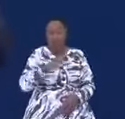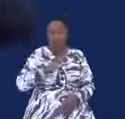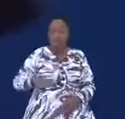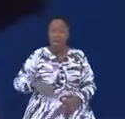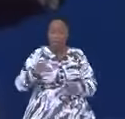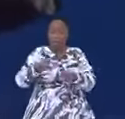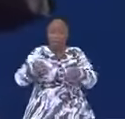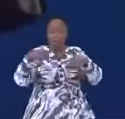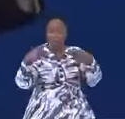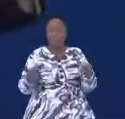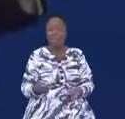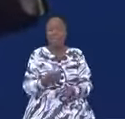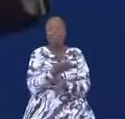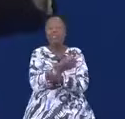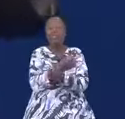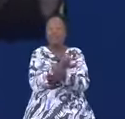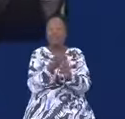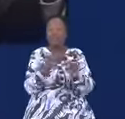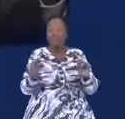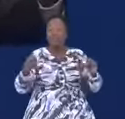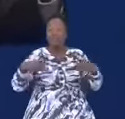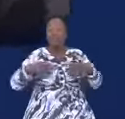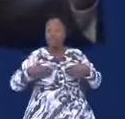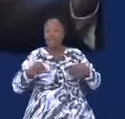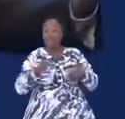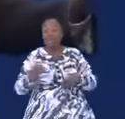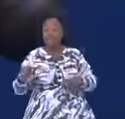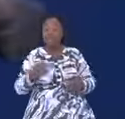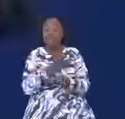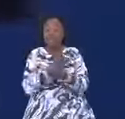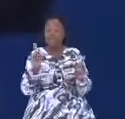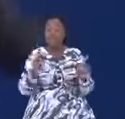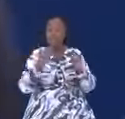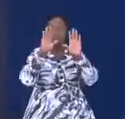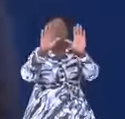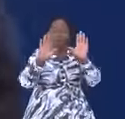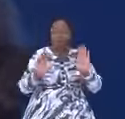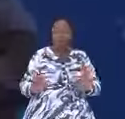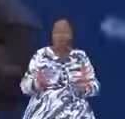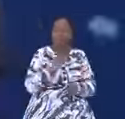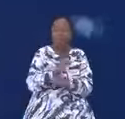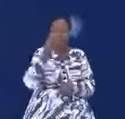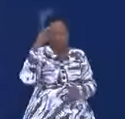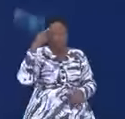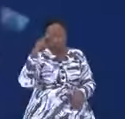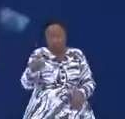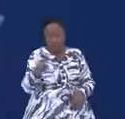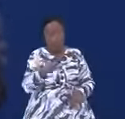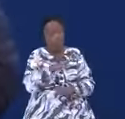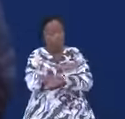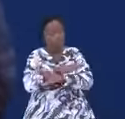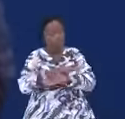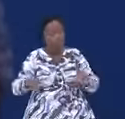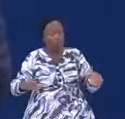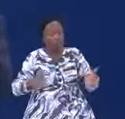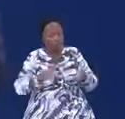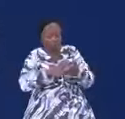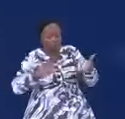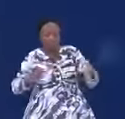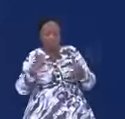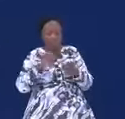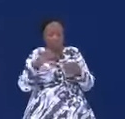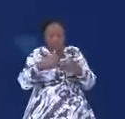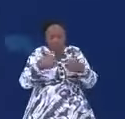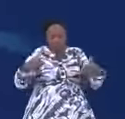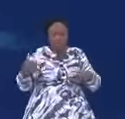la guérison la délivrance miracle pour toi ne teste l'upa ne dit pas je ne suis